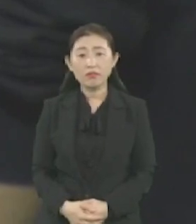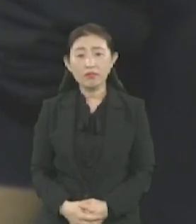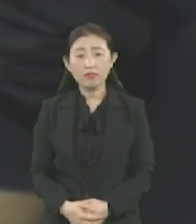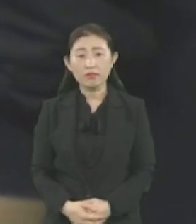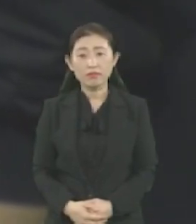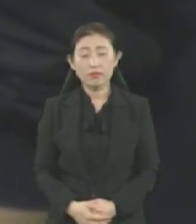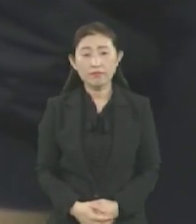입니다